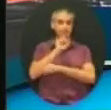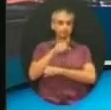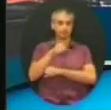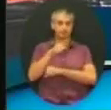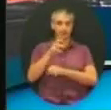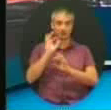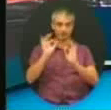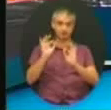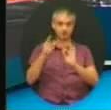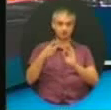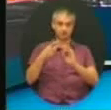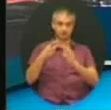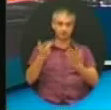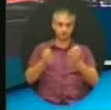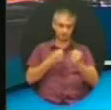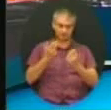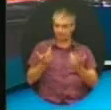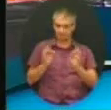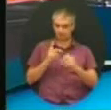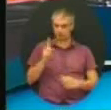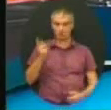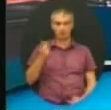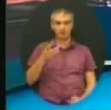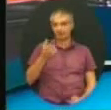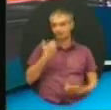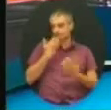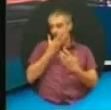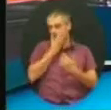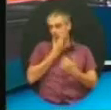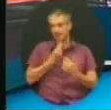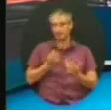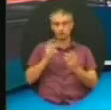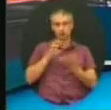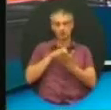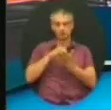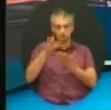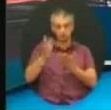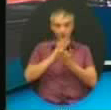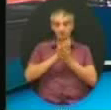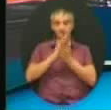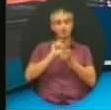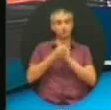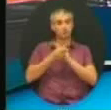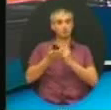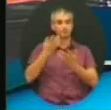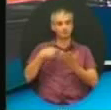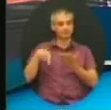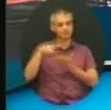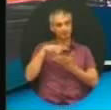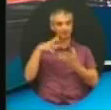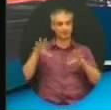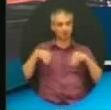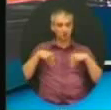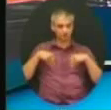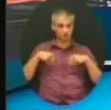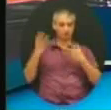מרץ? לקחתם סיפור יפה של התיישבות, ובמקום לשים סביב ההתיישבות